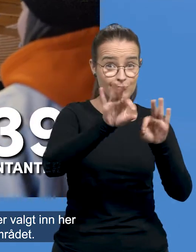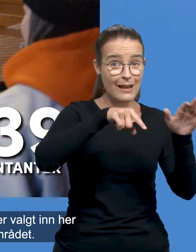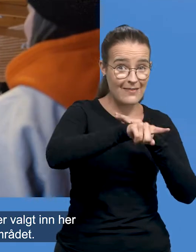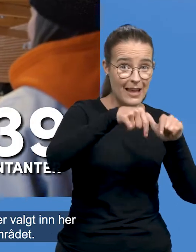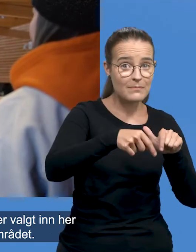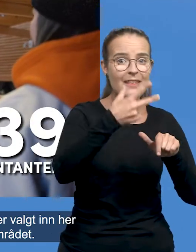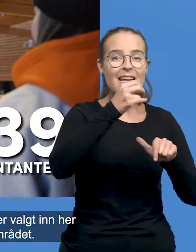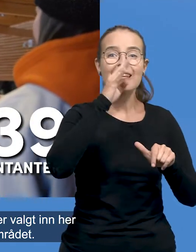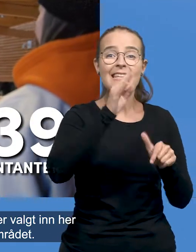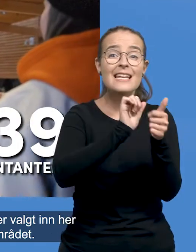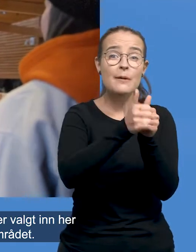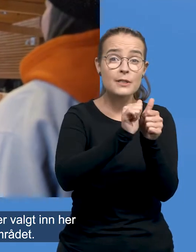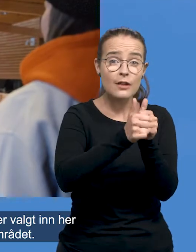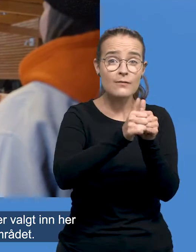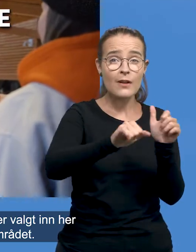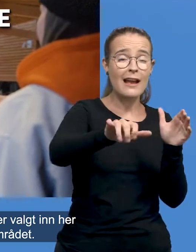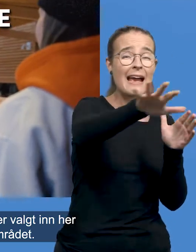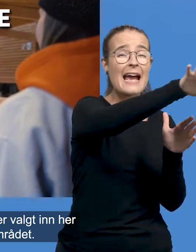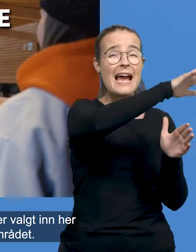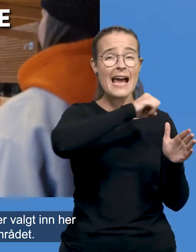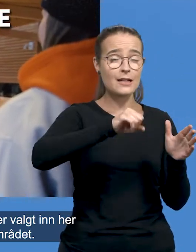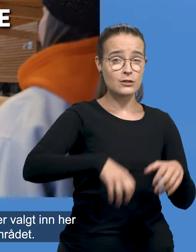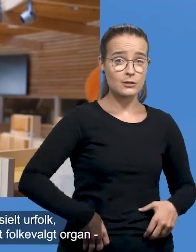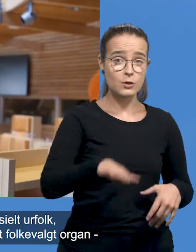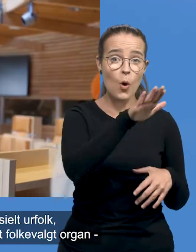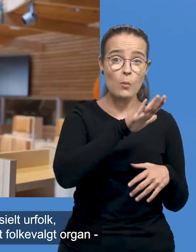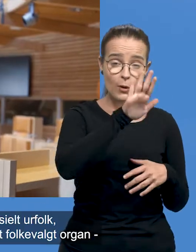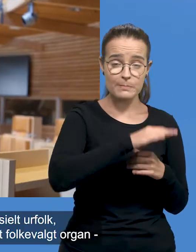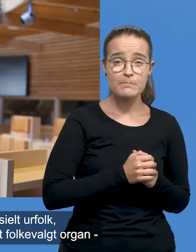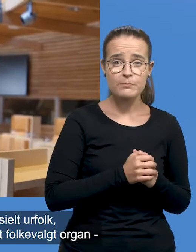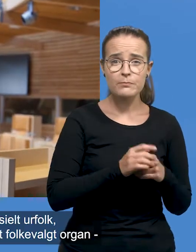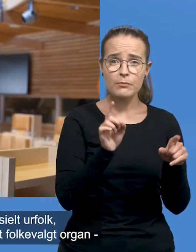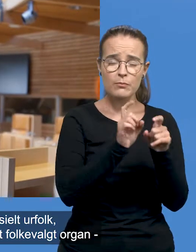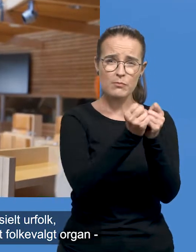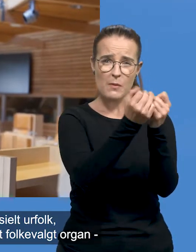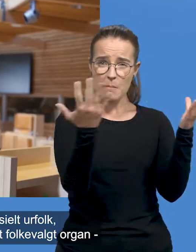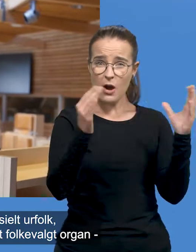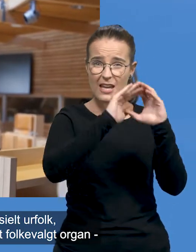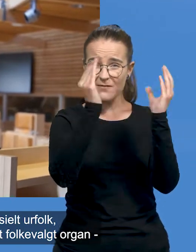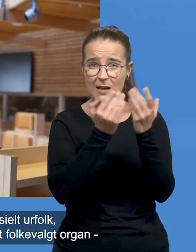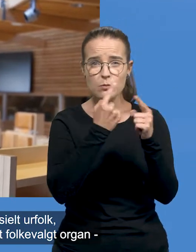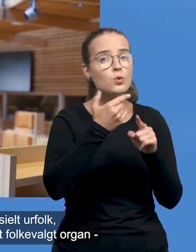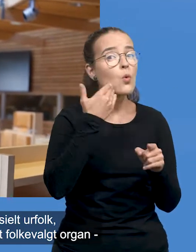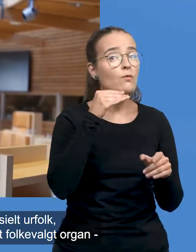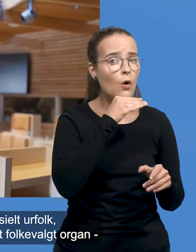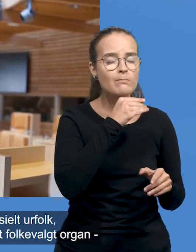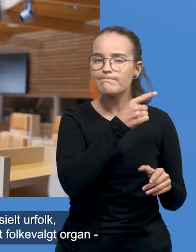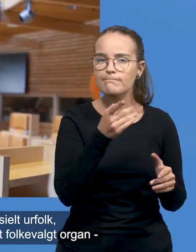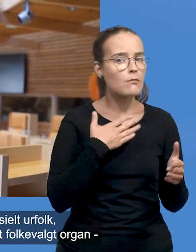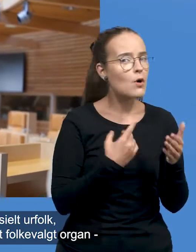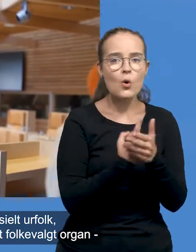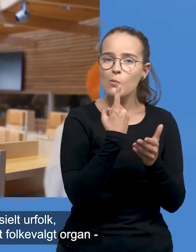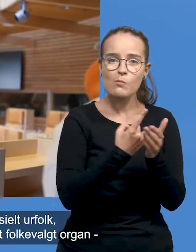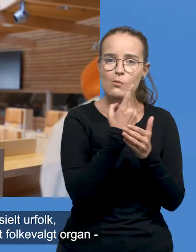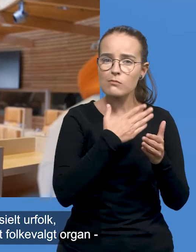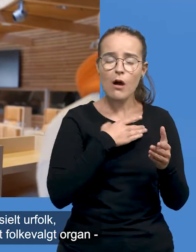her, det er 39 representanter fra hele det samiske området. Mm. Og for mange i verden, og urfolk særlig, så har de ikke